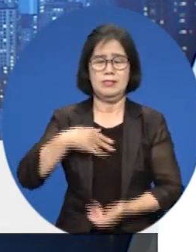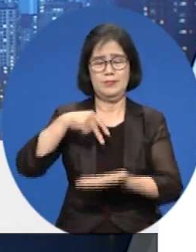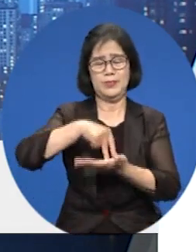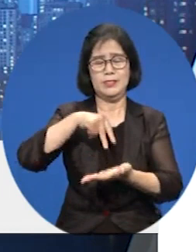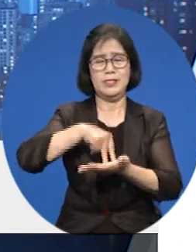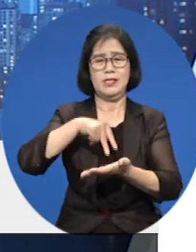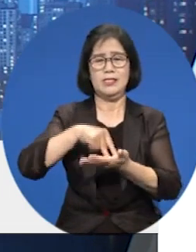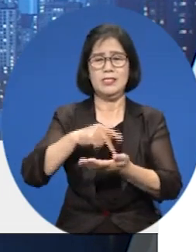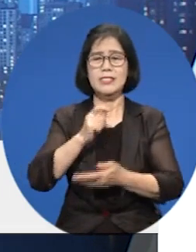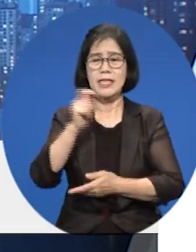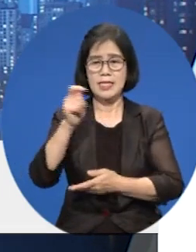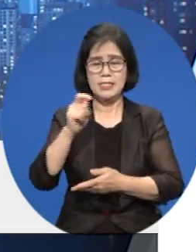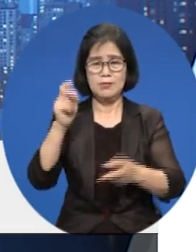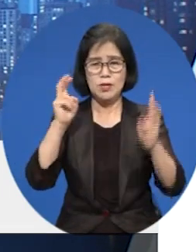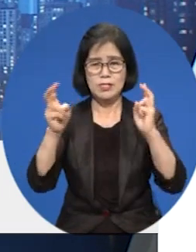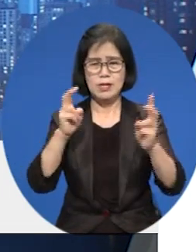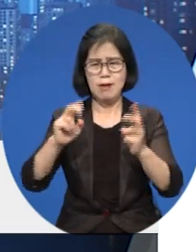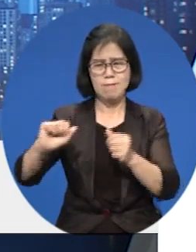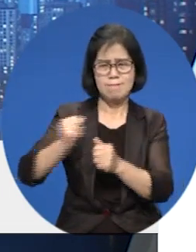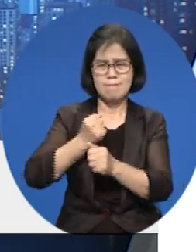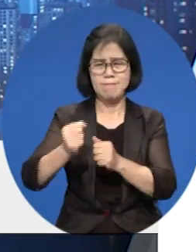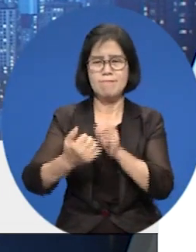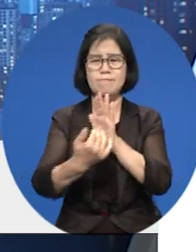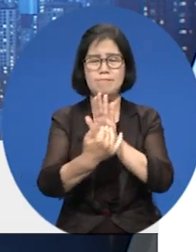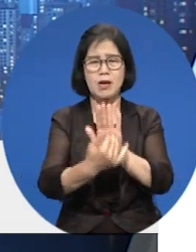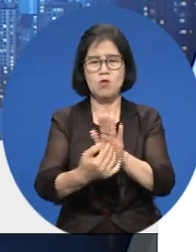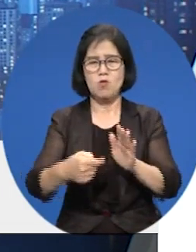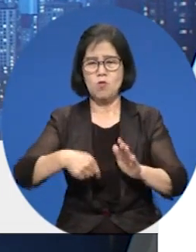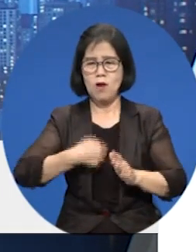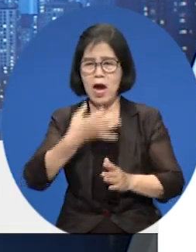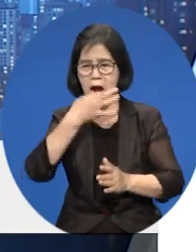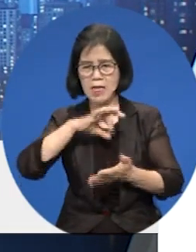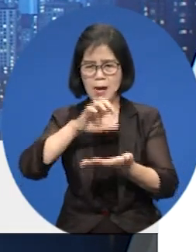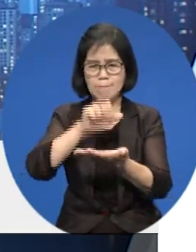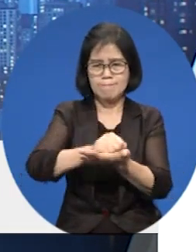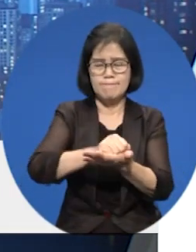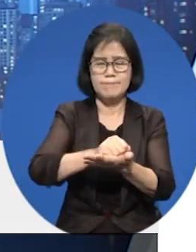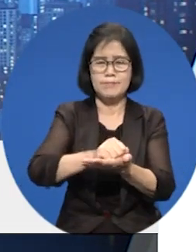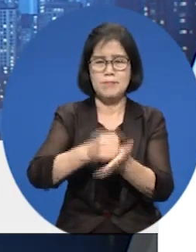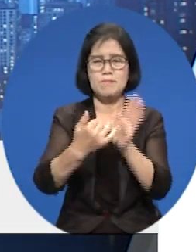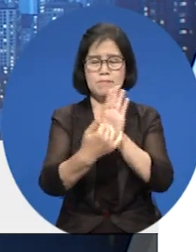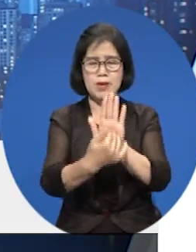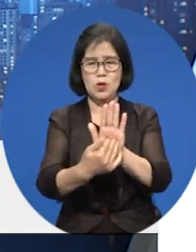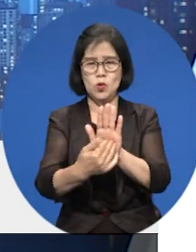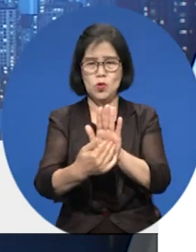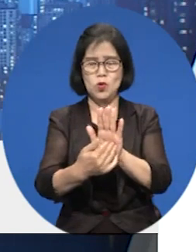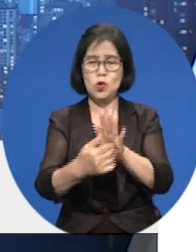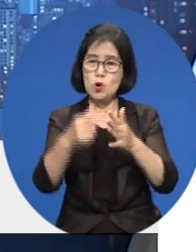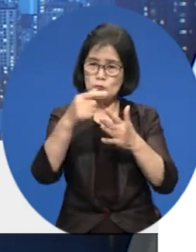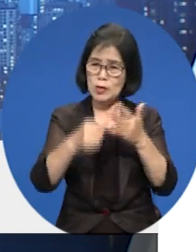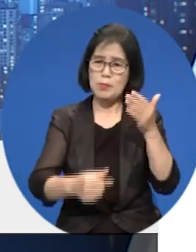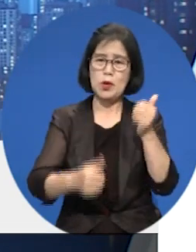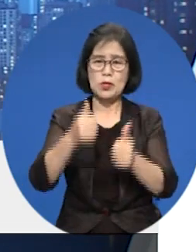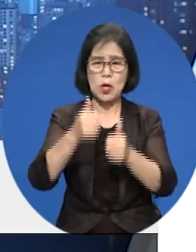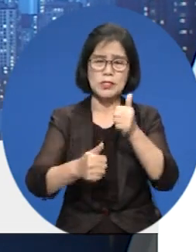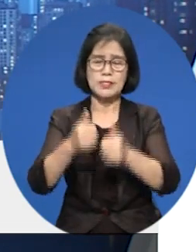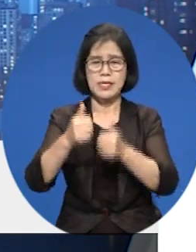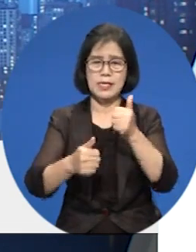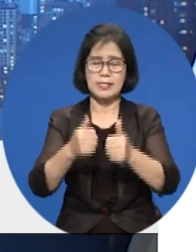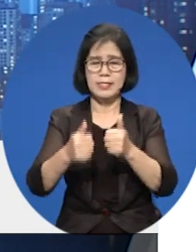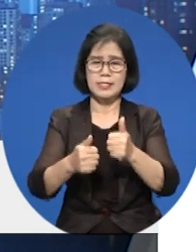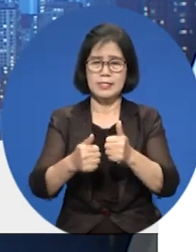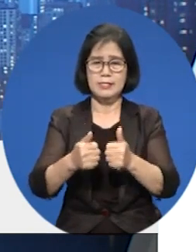택시 업계의 횡포를 막고 독과점 시장의 폐해를 막고 또 플랫폼 경제 새로운 경제 모델을 만든다는 측면에서